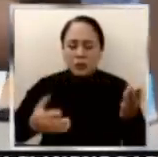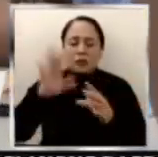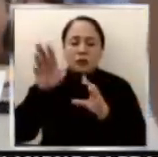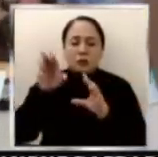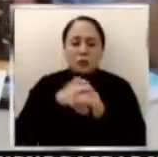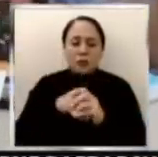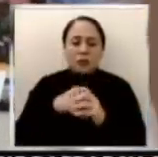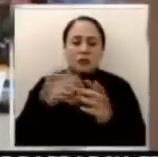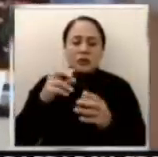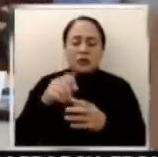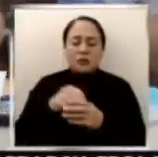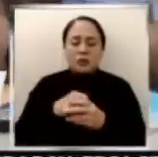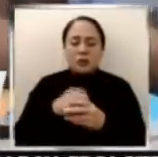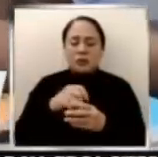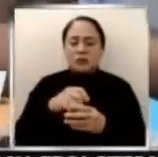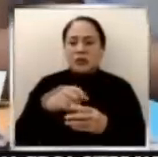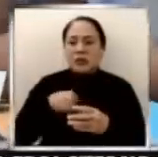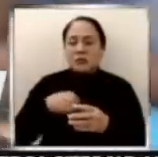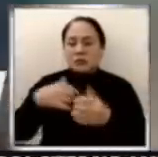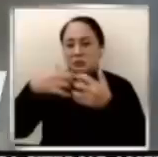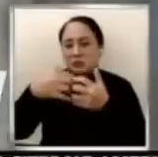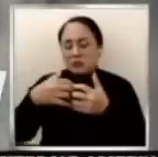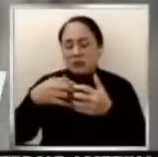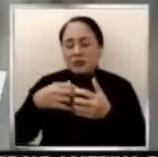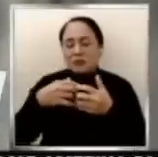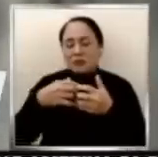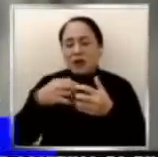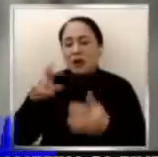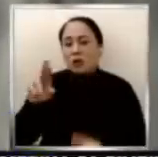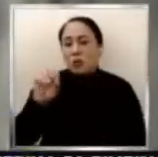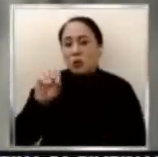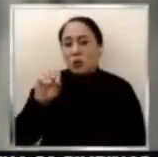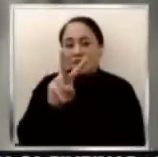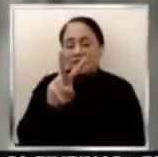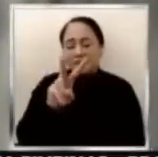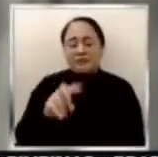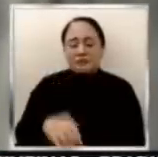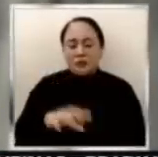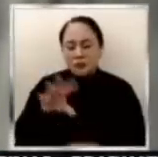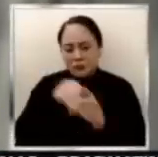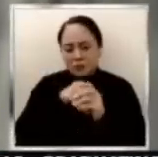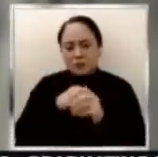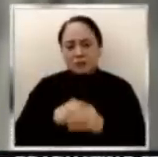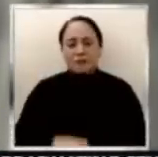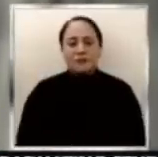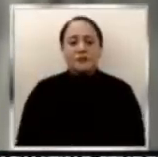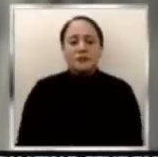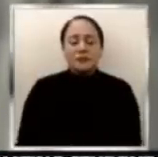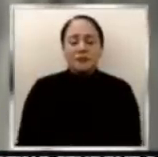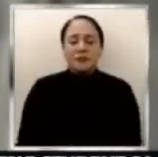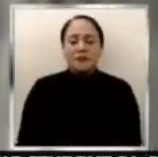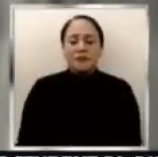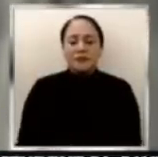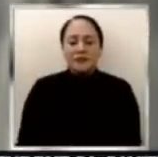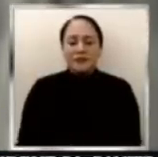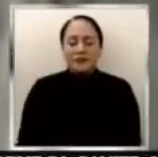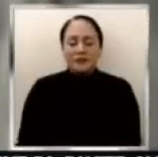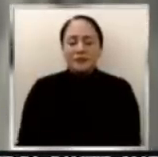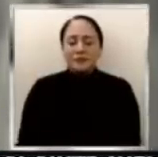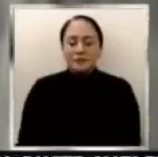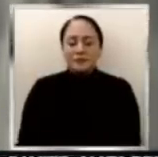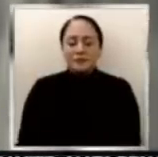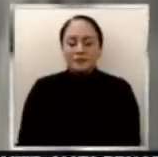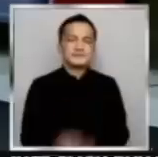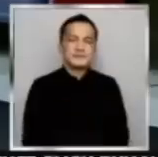remotely operated vehicle o ROV. Para sa GMA Integrated News, ako si Cedric Castillo, nakatutok